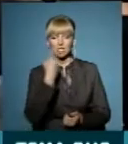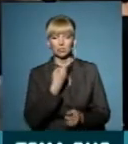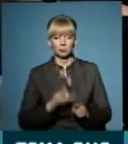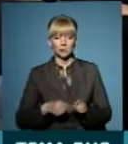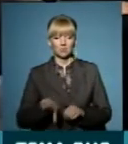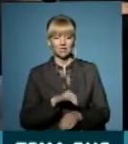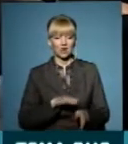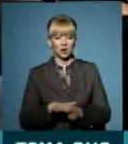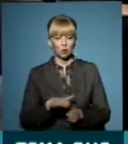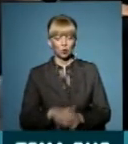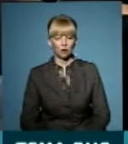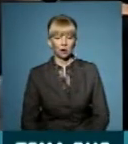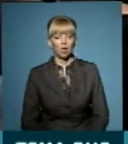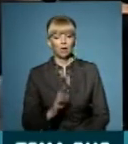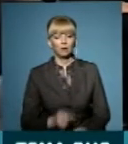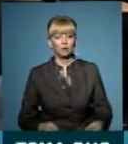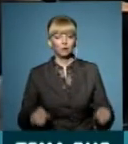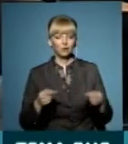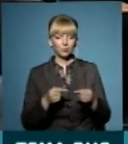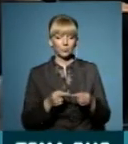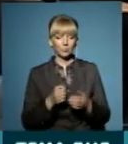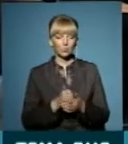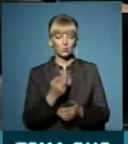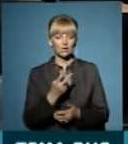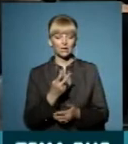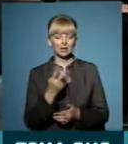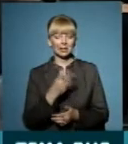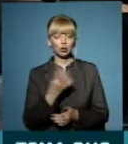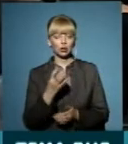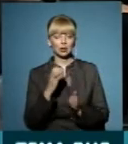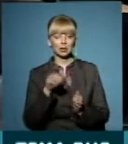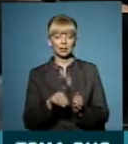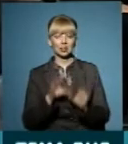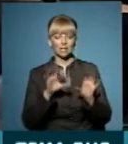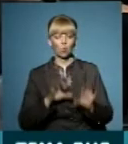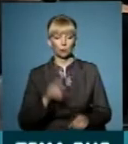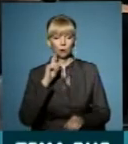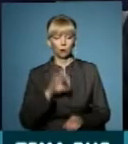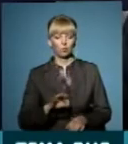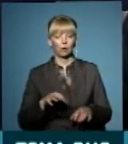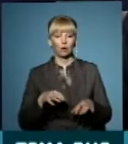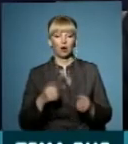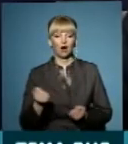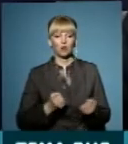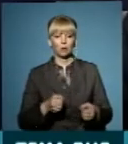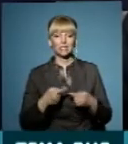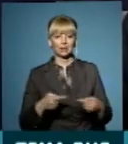здійснювали? Значить, відповідно до 34 статті Закону України про автомобільний транспорт, автомобільний